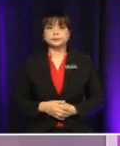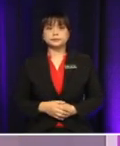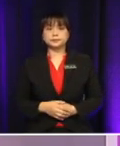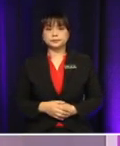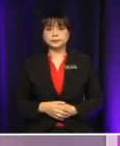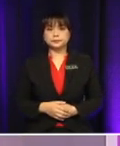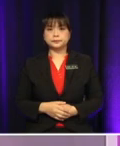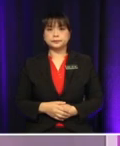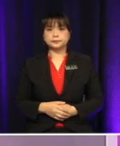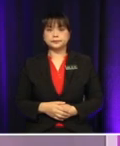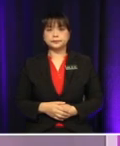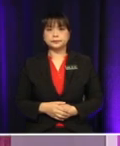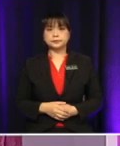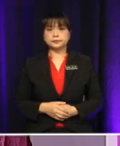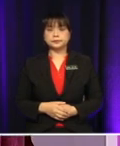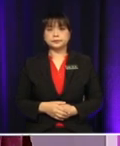channel